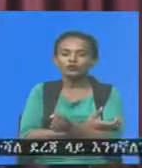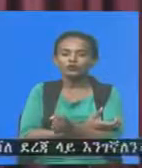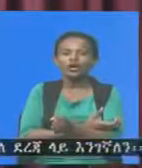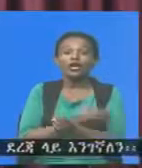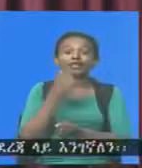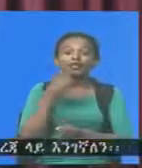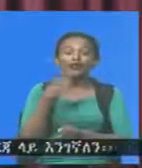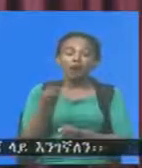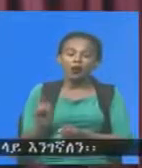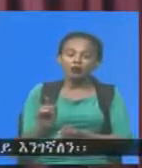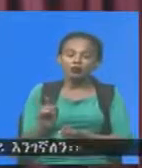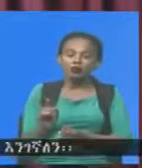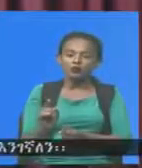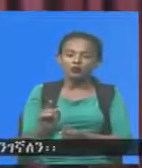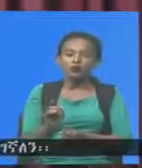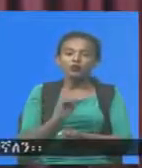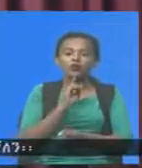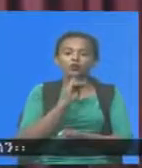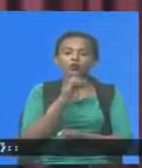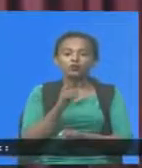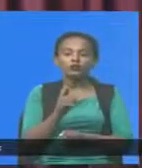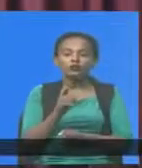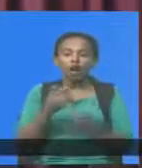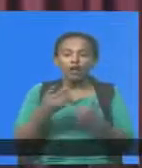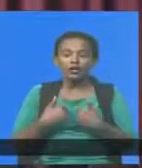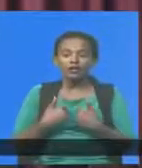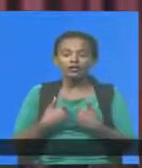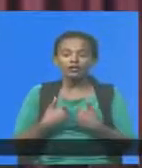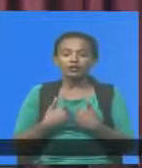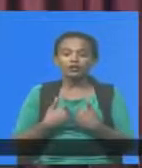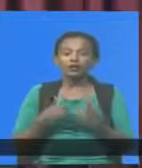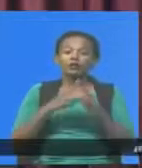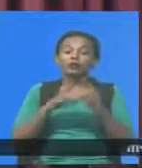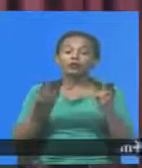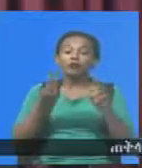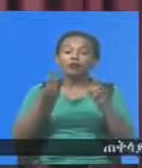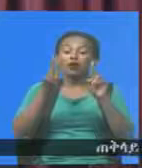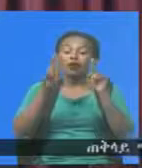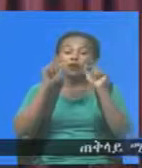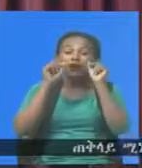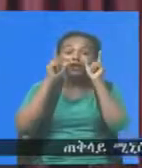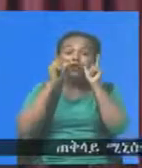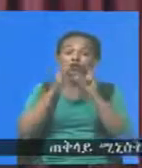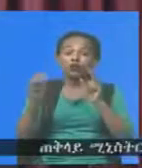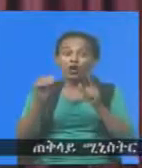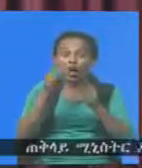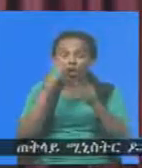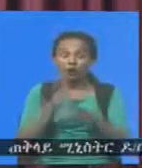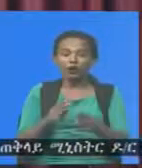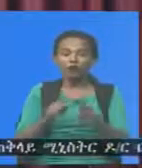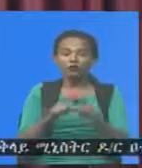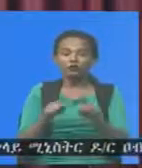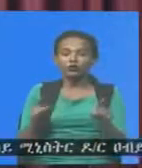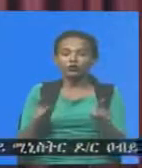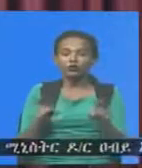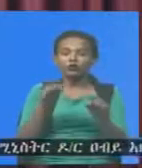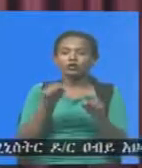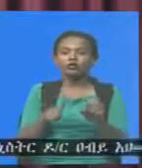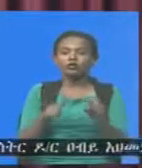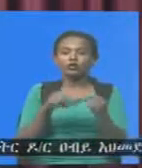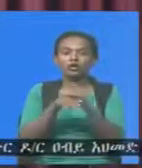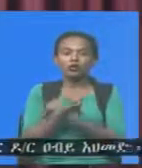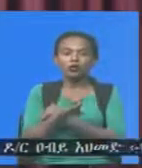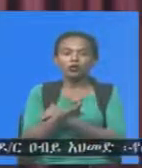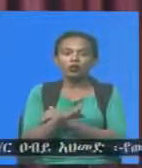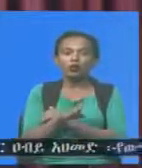የተባለው እውነት ነው አለ። በጣም ማደንቃቸውና ማከብራቸው ግን እዚህ ገብተው